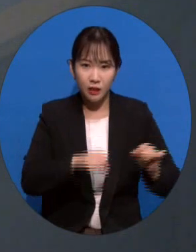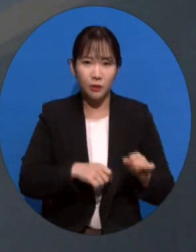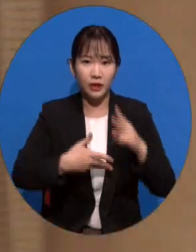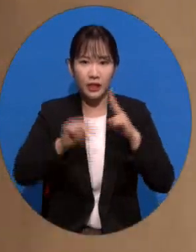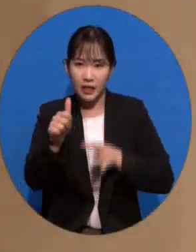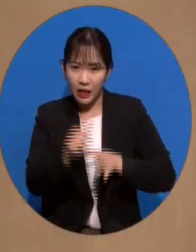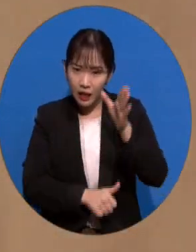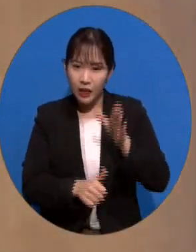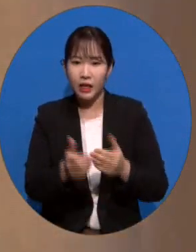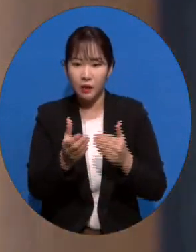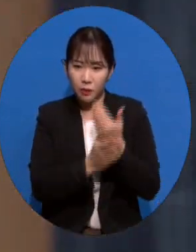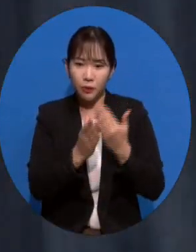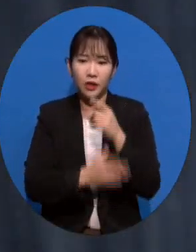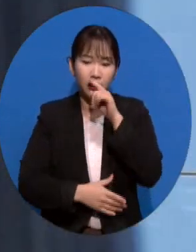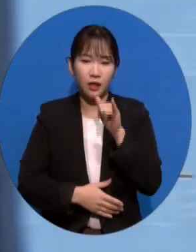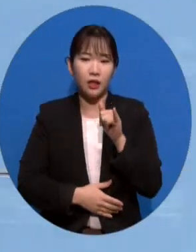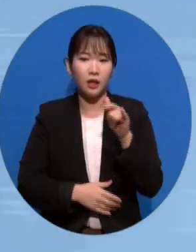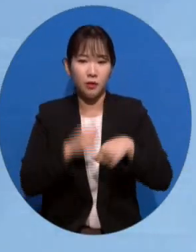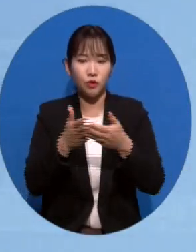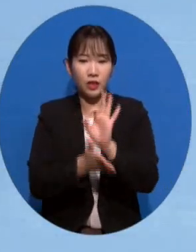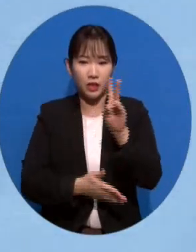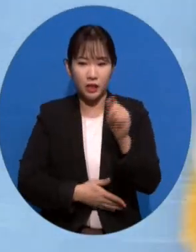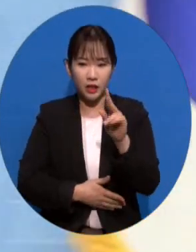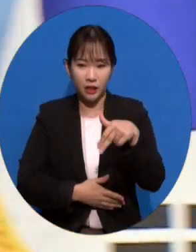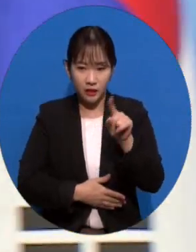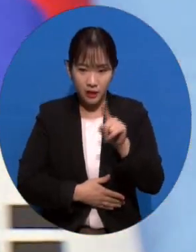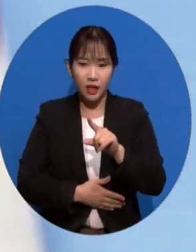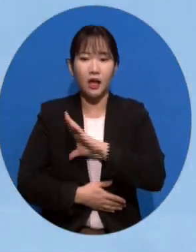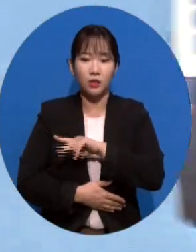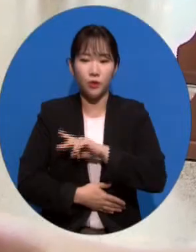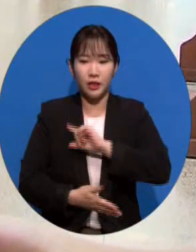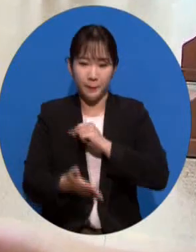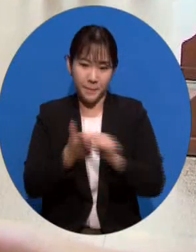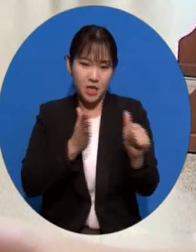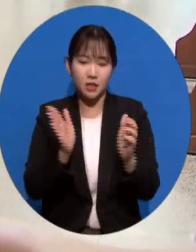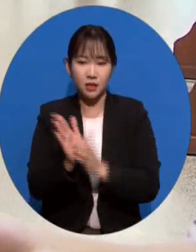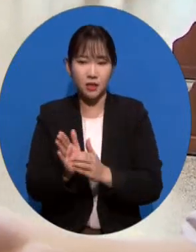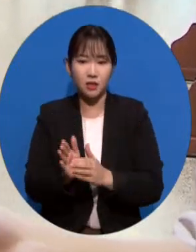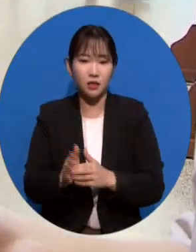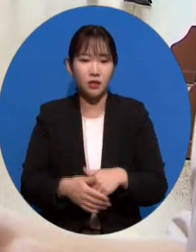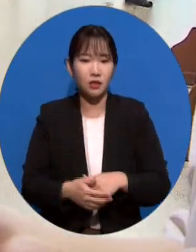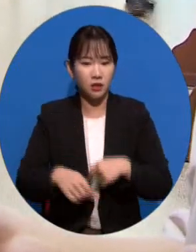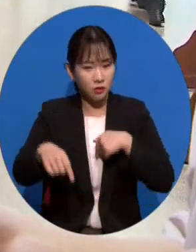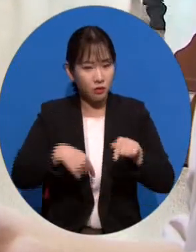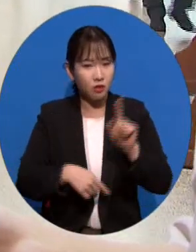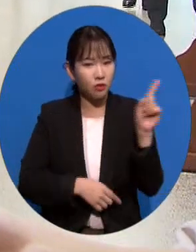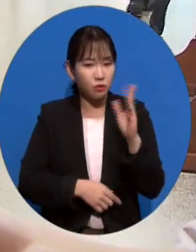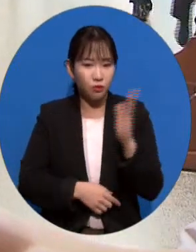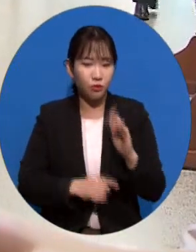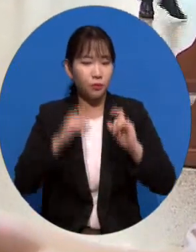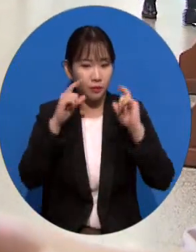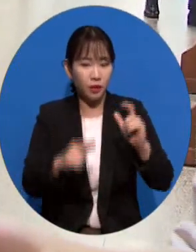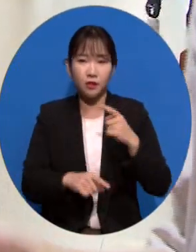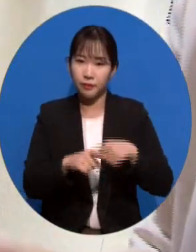2차 가해 논란 속에 민주당은 양향자 의원을 제명 조치했습니다. 조치가 어느 정도 취해진 걸로 판단을